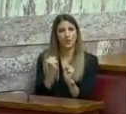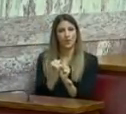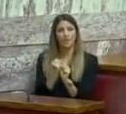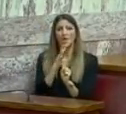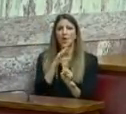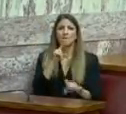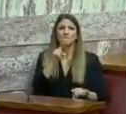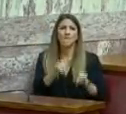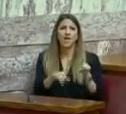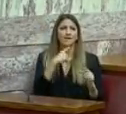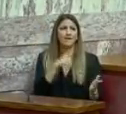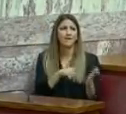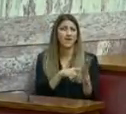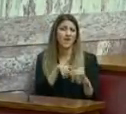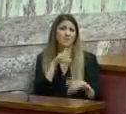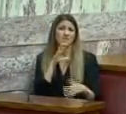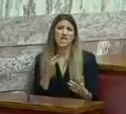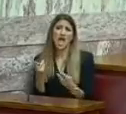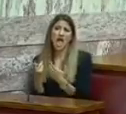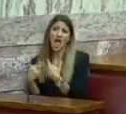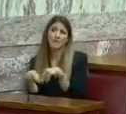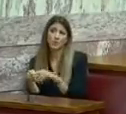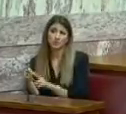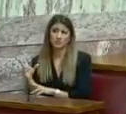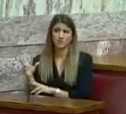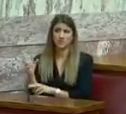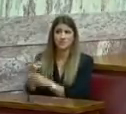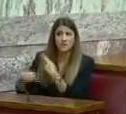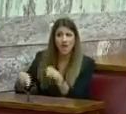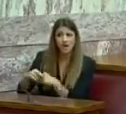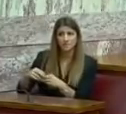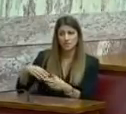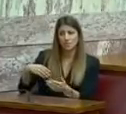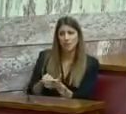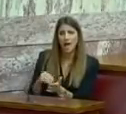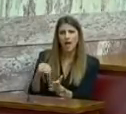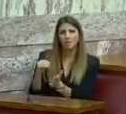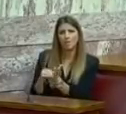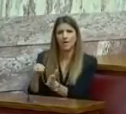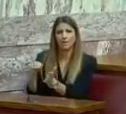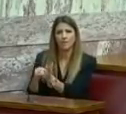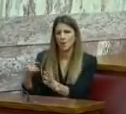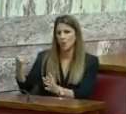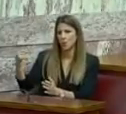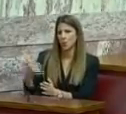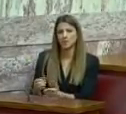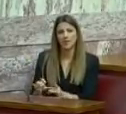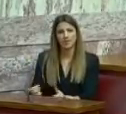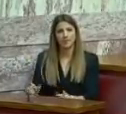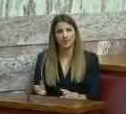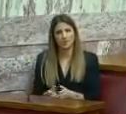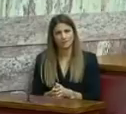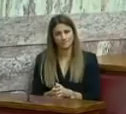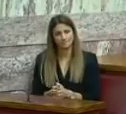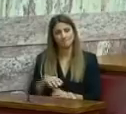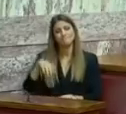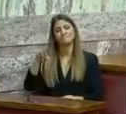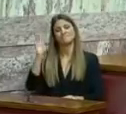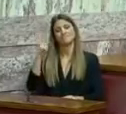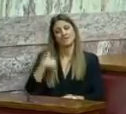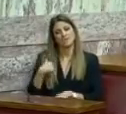δήθεν η Επιτροπή συνεδρίαζε και αναπαρήγαγε τον εαυτό της. Φύγατε. Φύγατε.